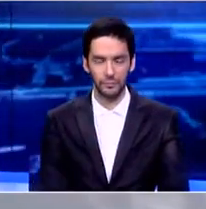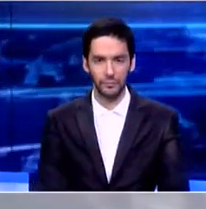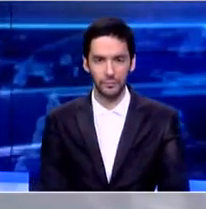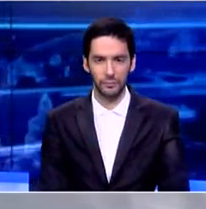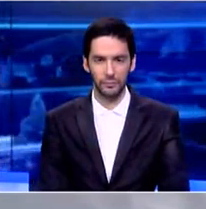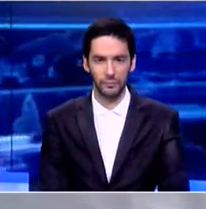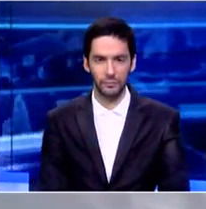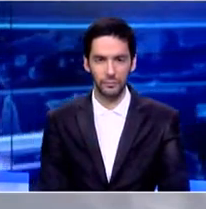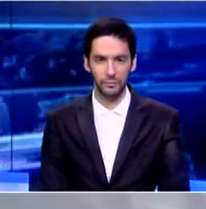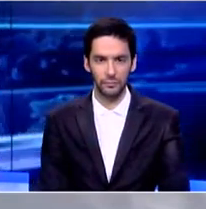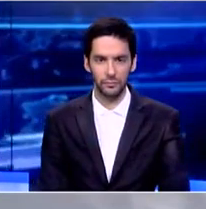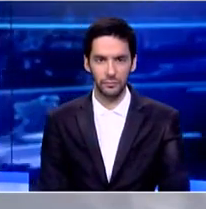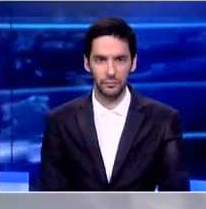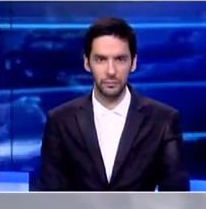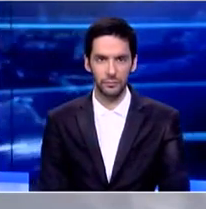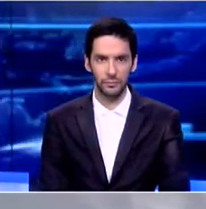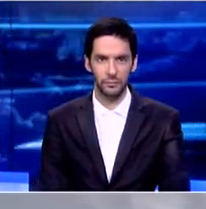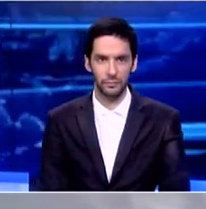από τα 267 περιστατικά